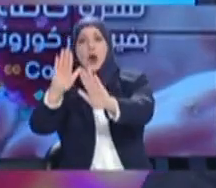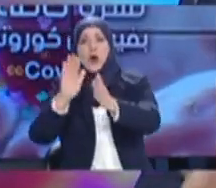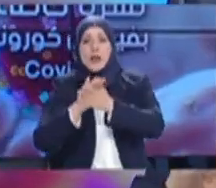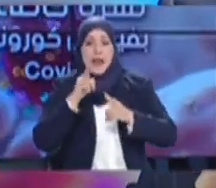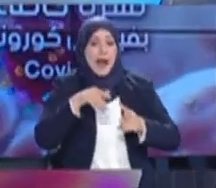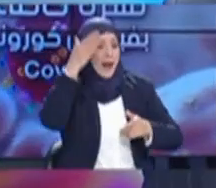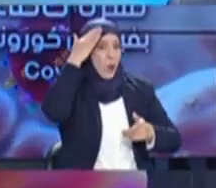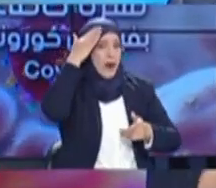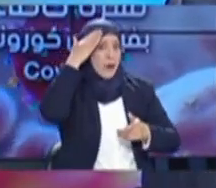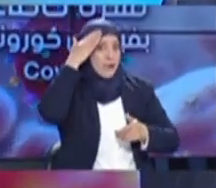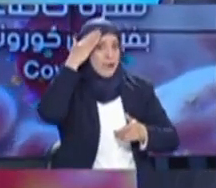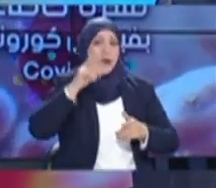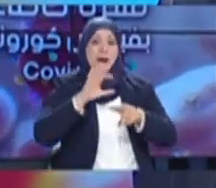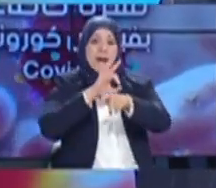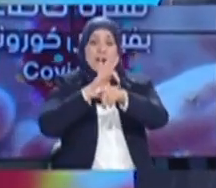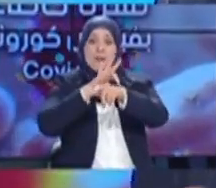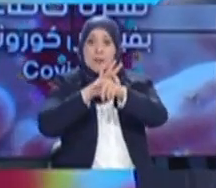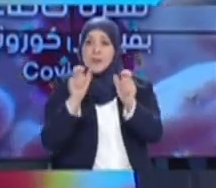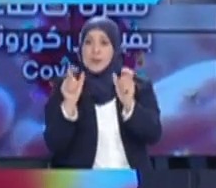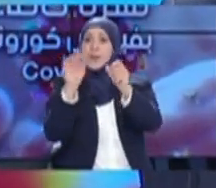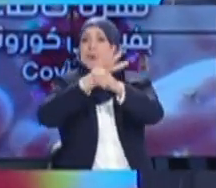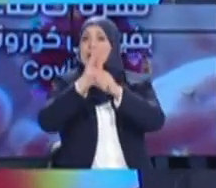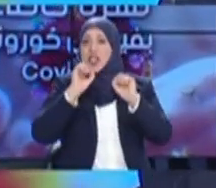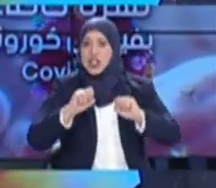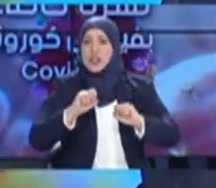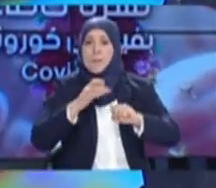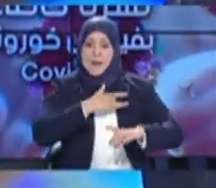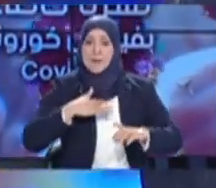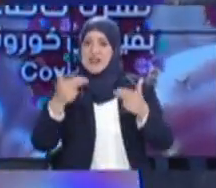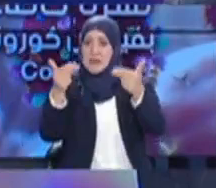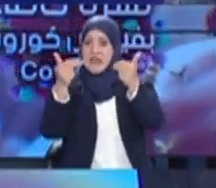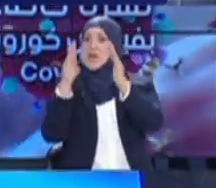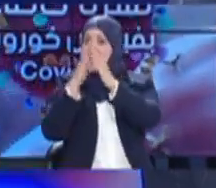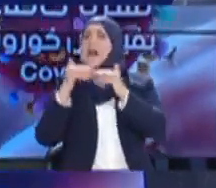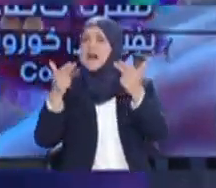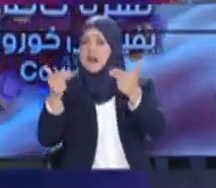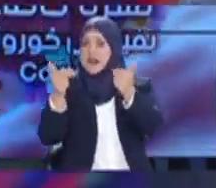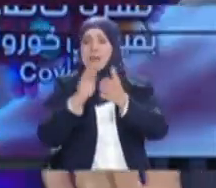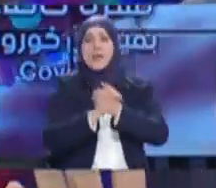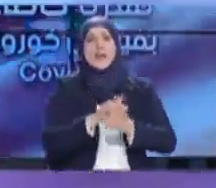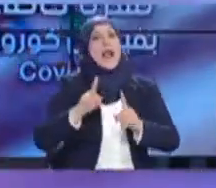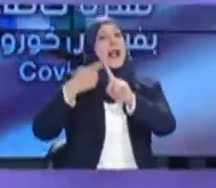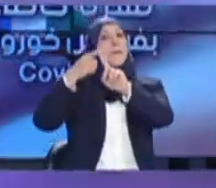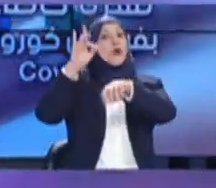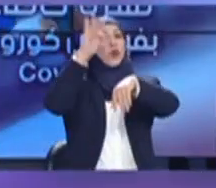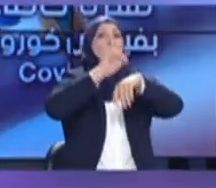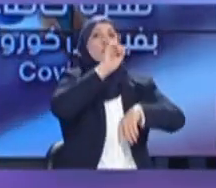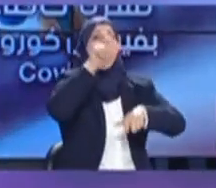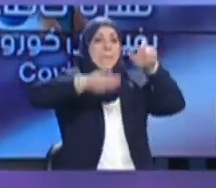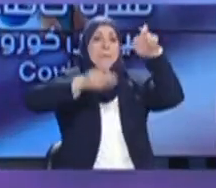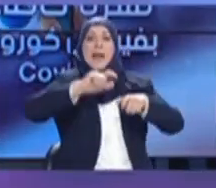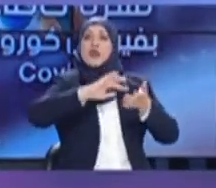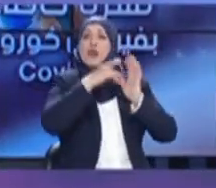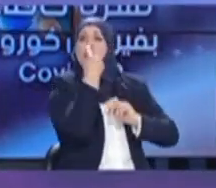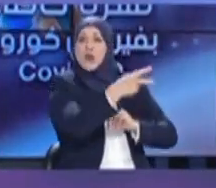هذايا اكثر من 80% يبرى في الدار من غير ما يستحق التنويم في المستشفى. المهم انه ما يعديش الناس الاخرين، هذا هو ياخذ